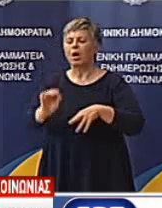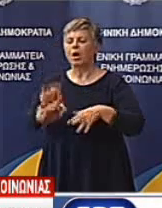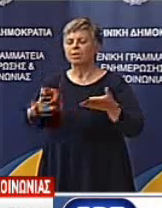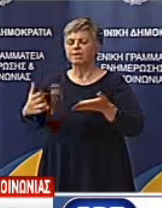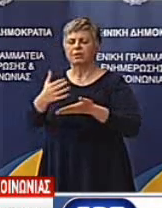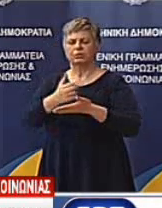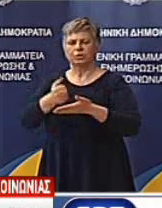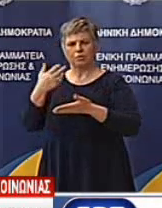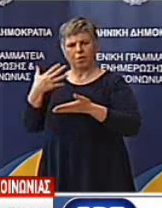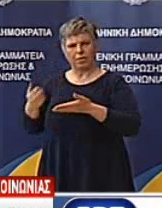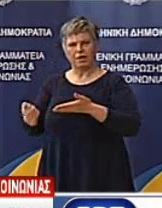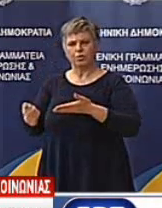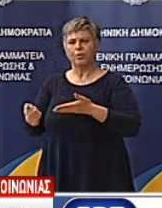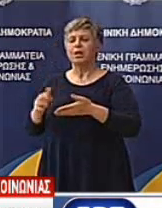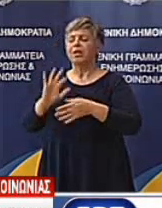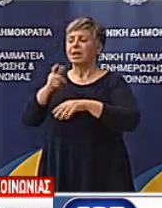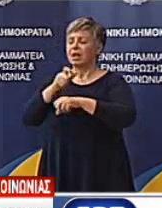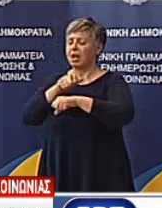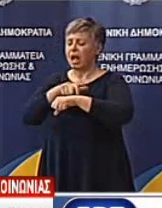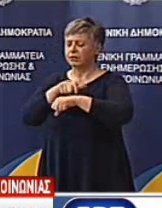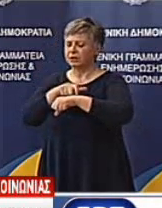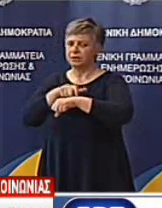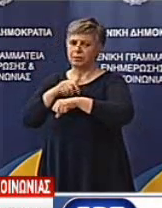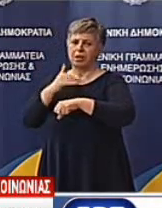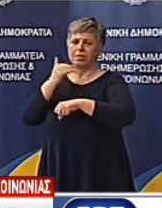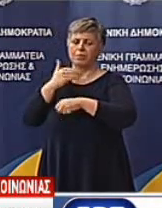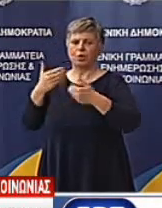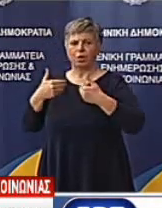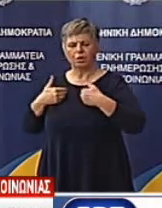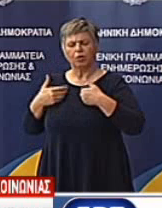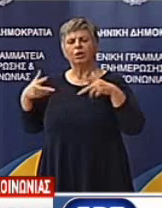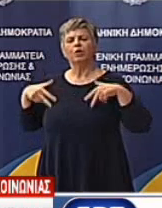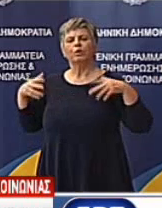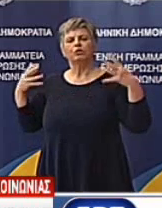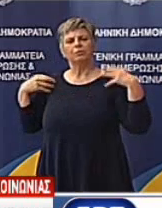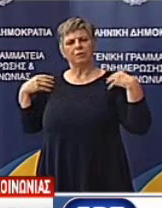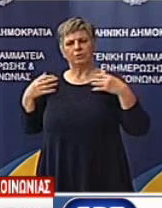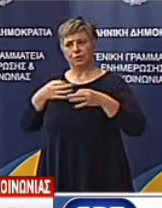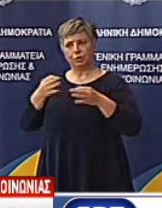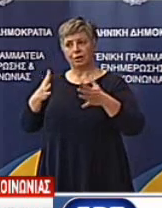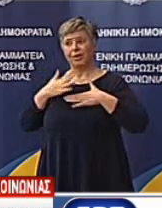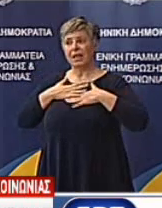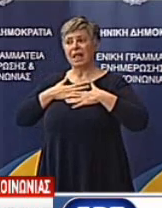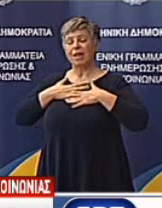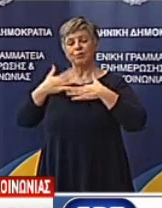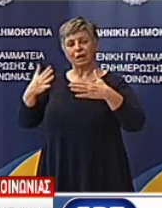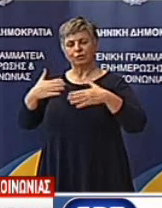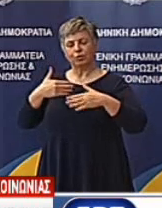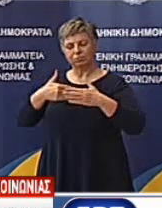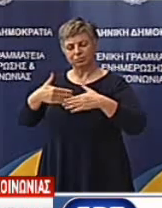συγκλονιστικά, αλλά θα ήταν καλό να σας τα δώσει ο αρμόδιος υπουργός. Σας ευχαριστώ πάρα πολύ. Θα τα λέμε συχνά.